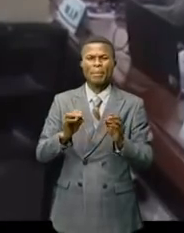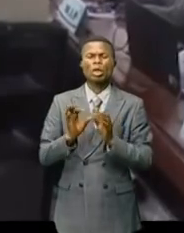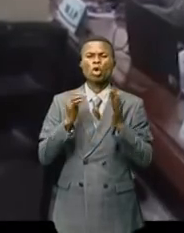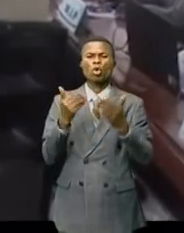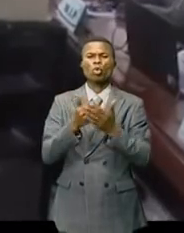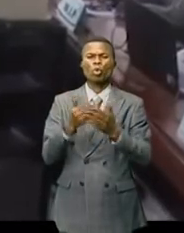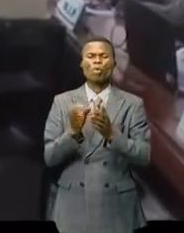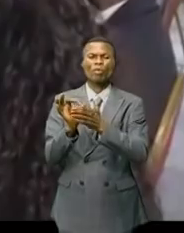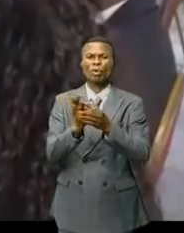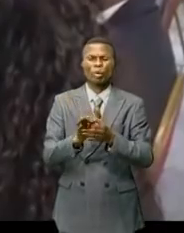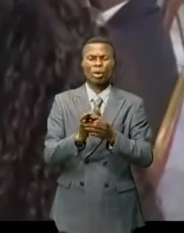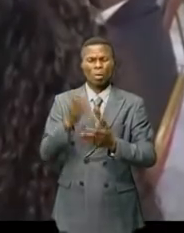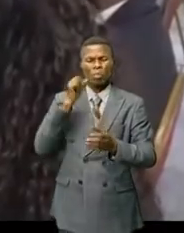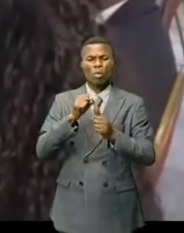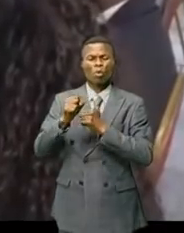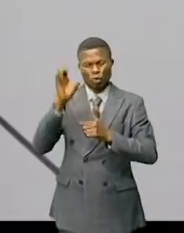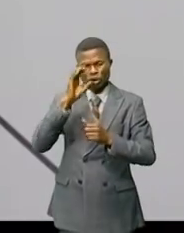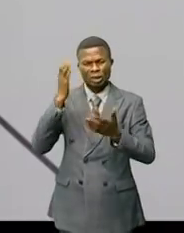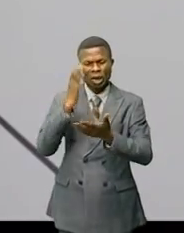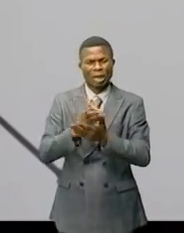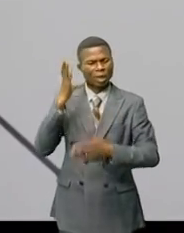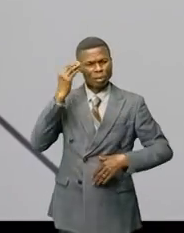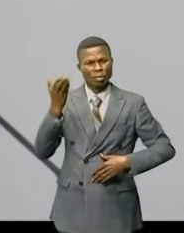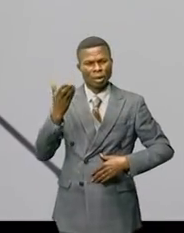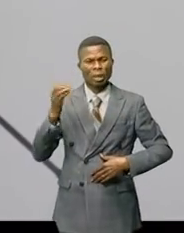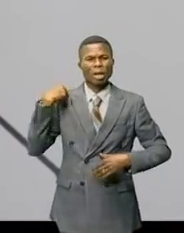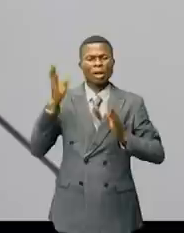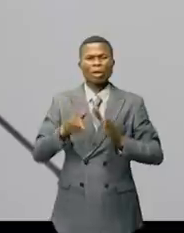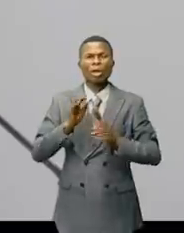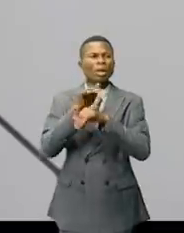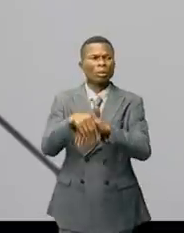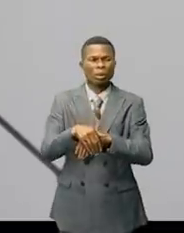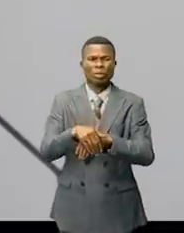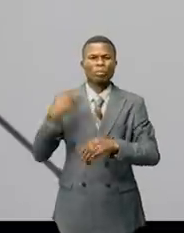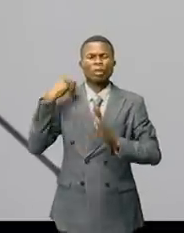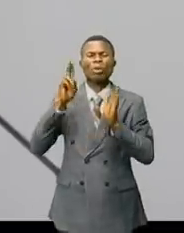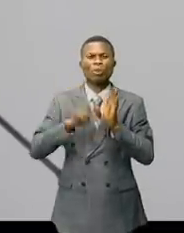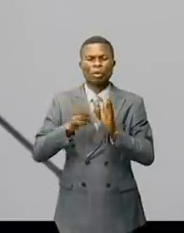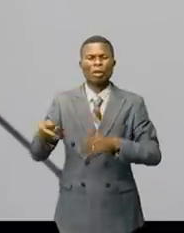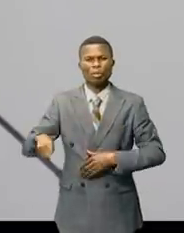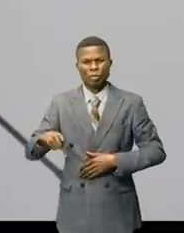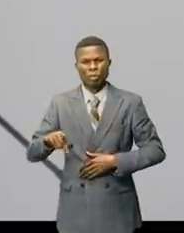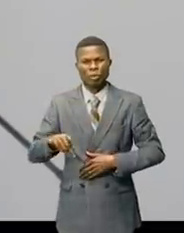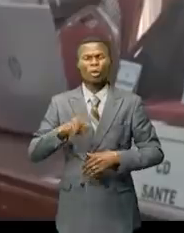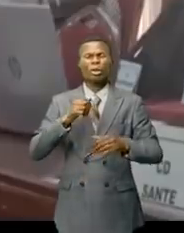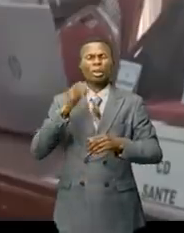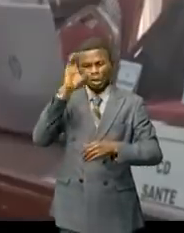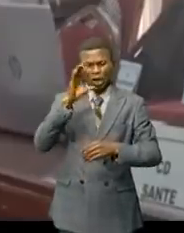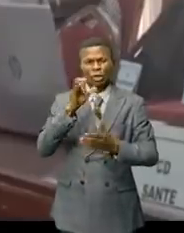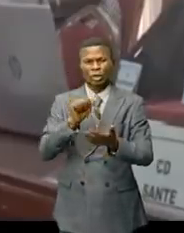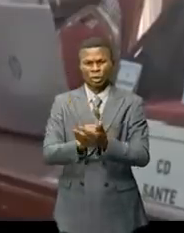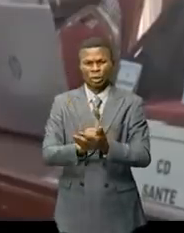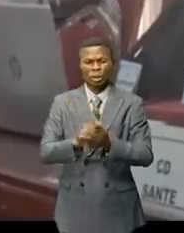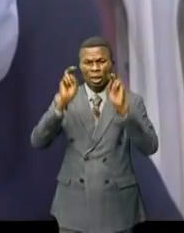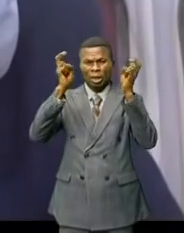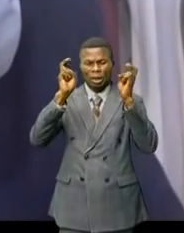dans la lutte le gouverneur du congo centre à la tomate obama promet l'implication du gouvernement provincial dans cette lutte notons que le thème